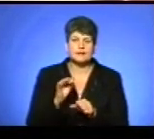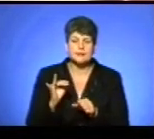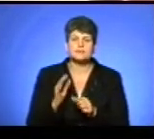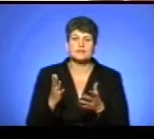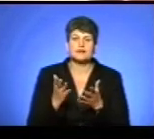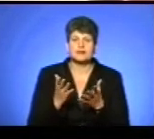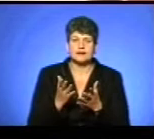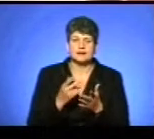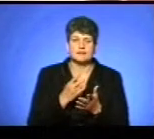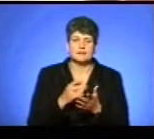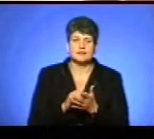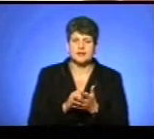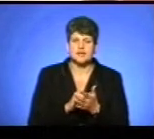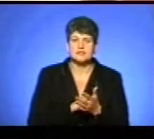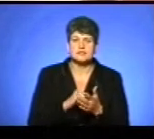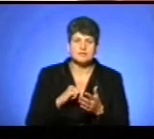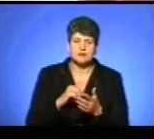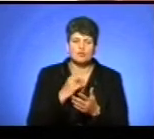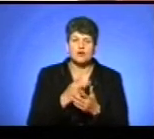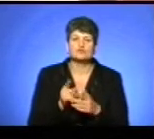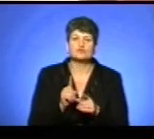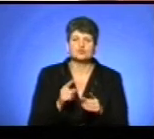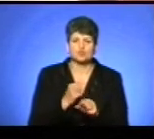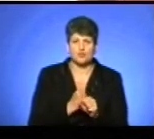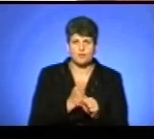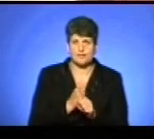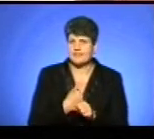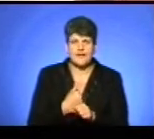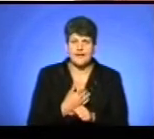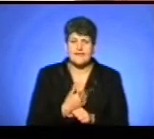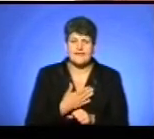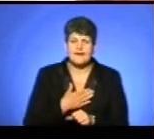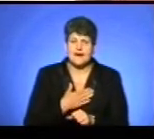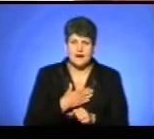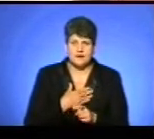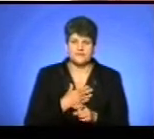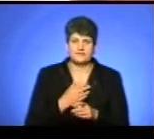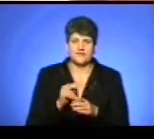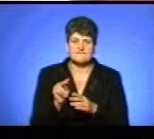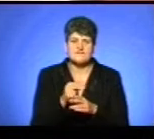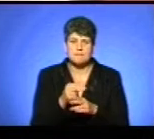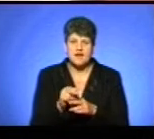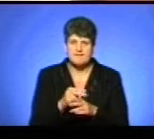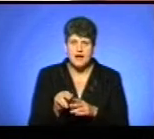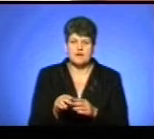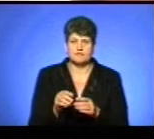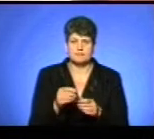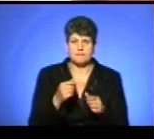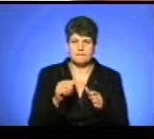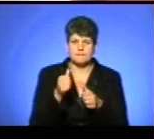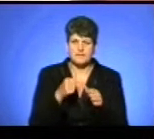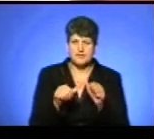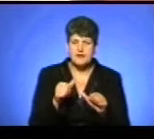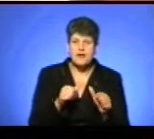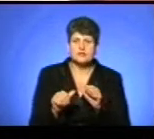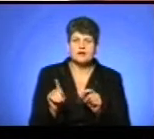матеріал мені диктував сам, що я маю робити. Не я управляв матеріалом і робив те, що